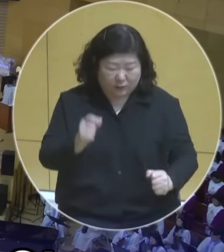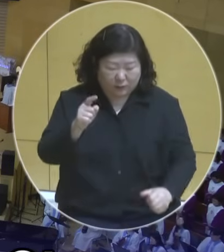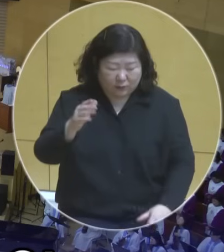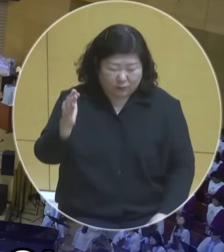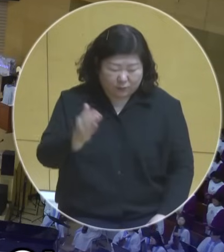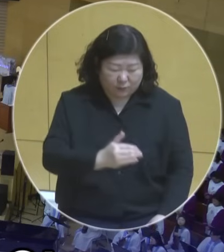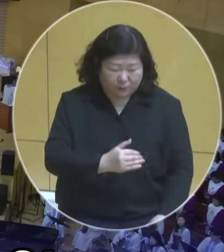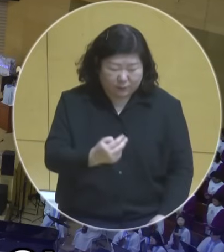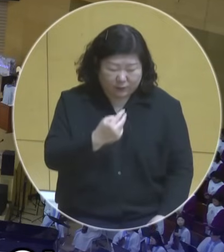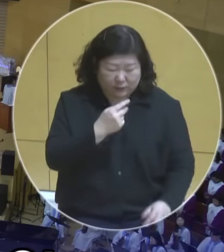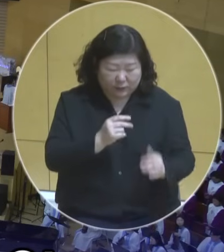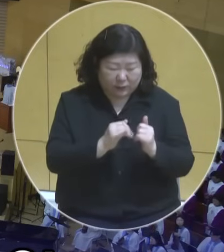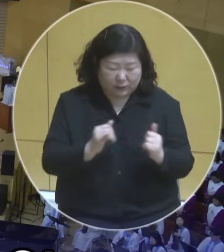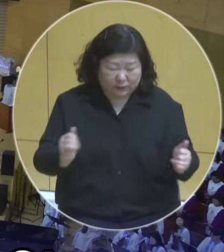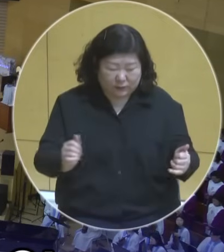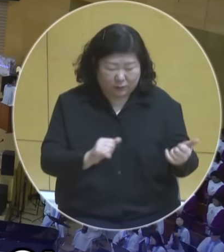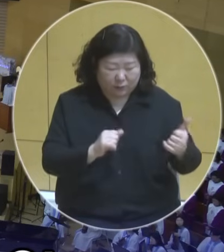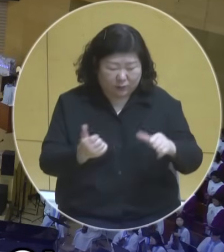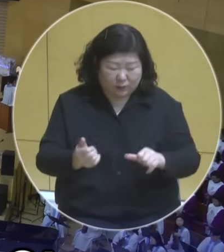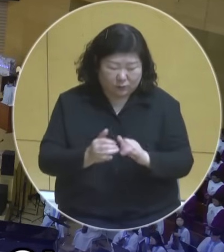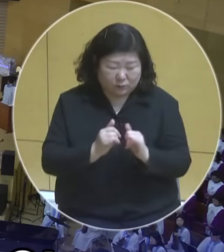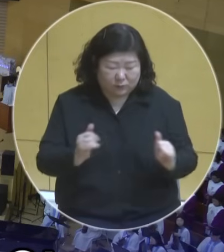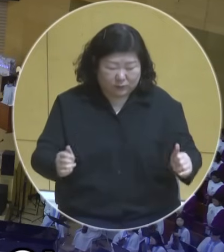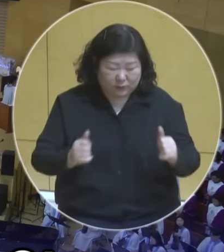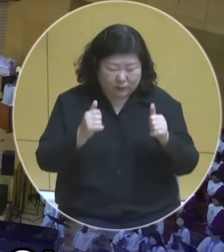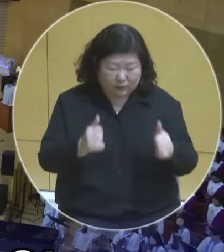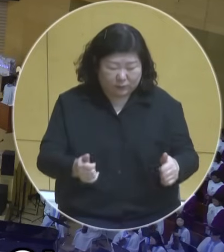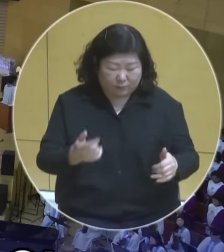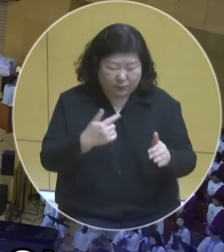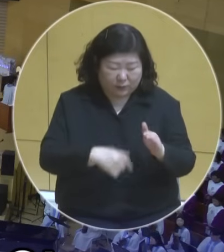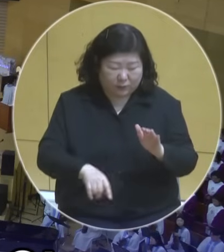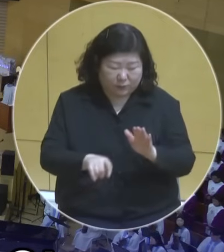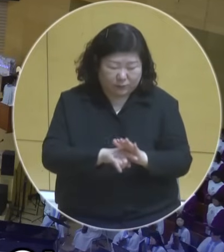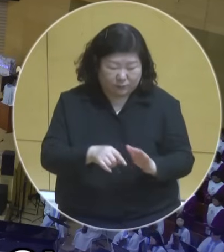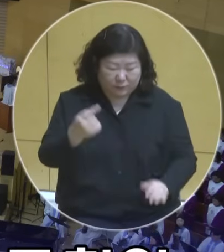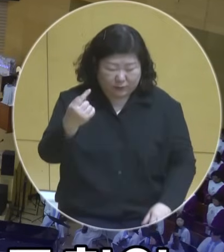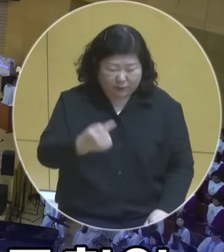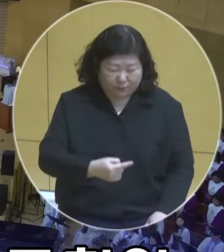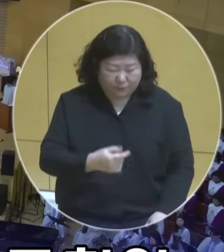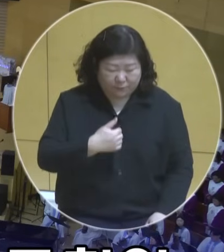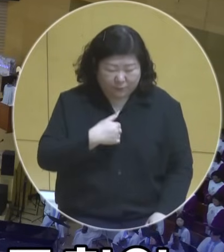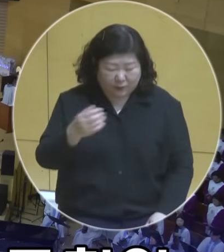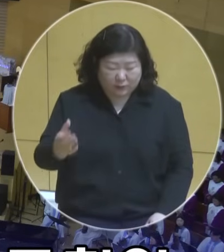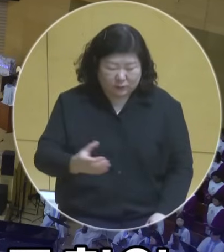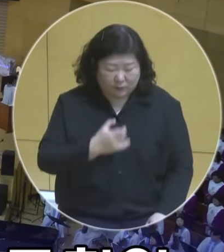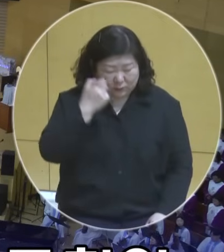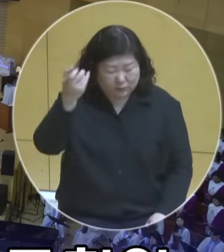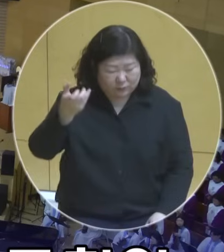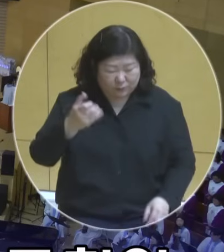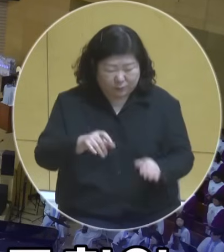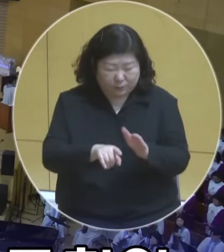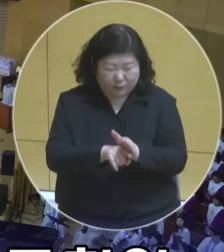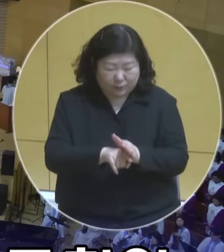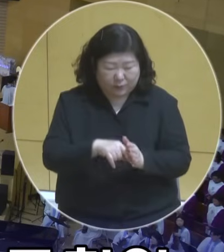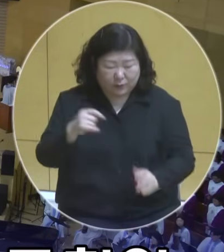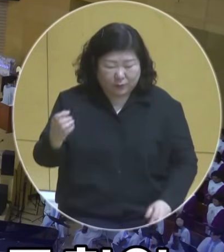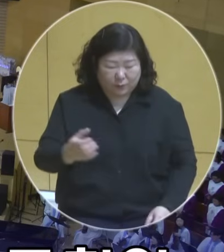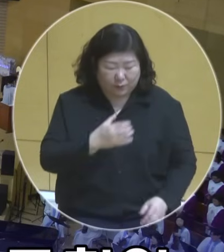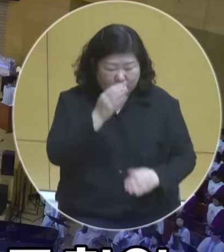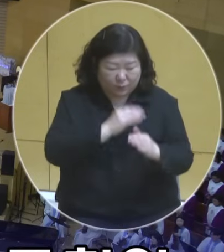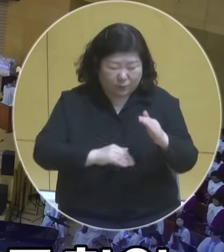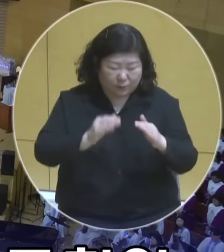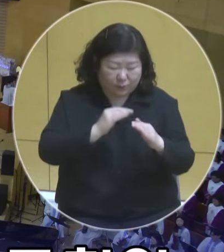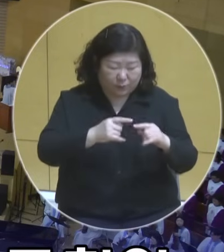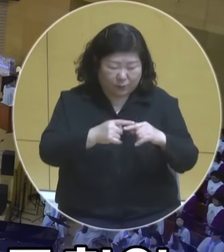계시다가 거기로부터 살아 있는 자와 죽은 자를 심판하러 오십니다는 성령을 믿으며